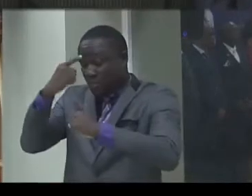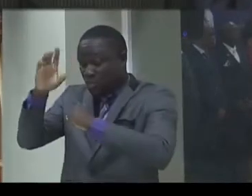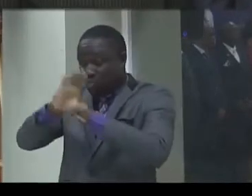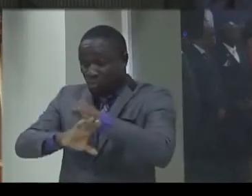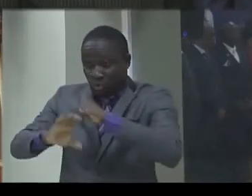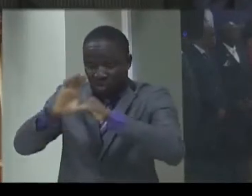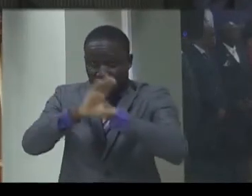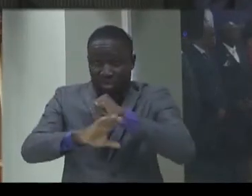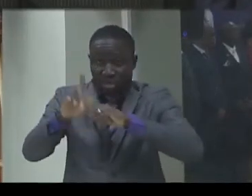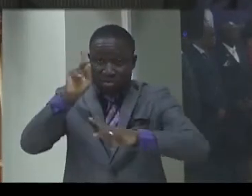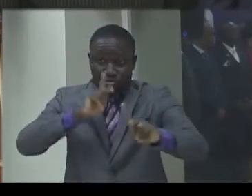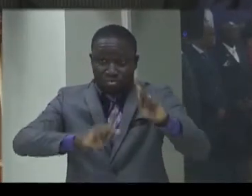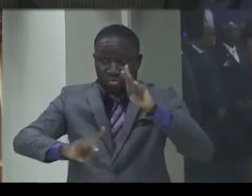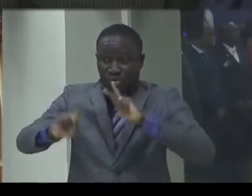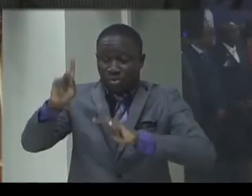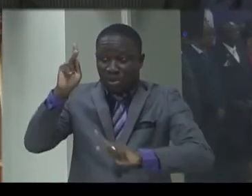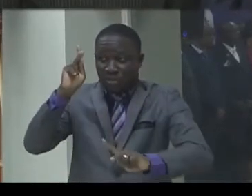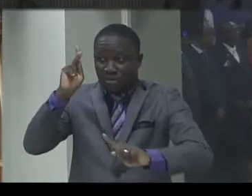pepla